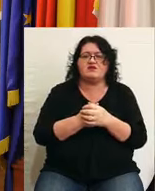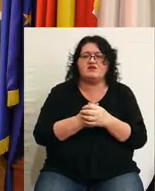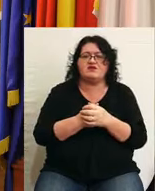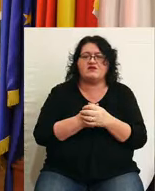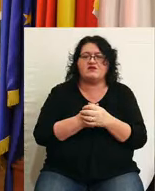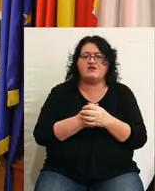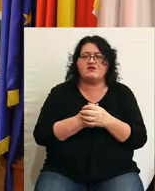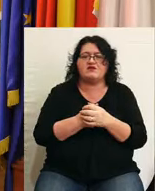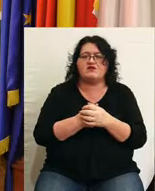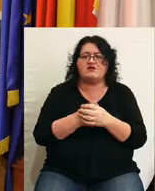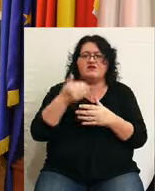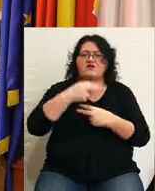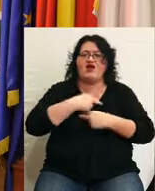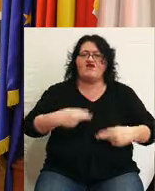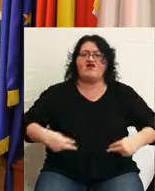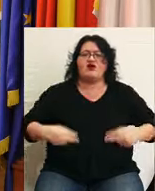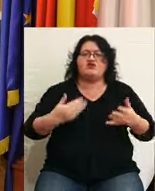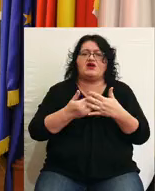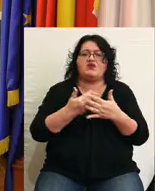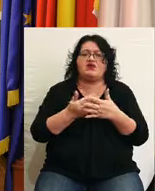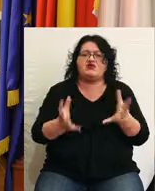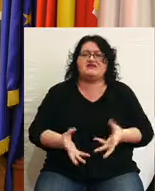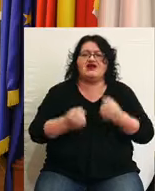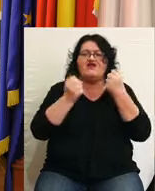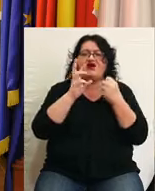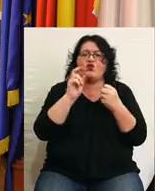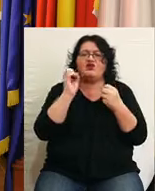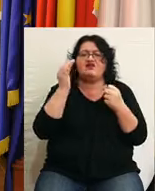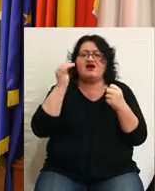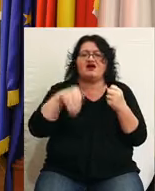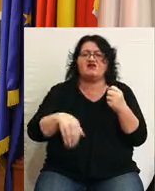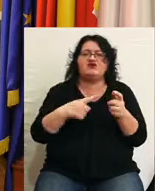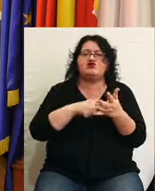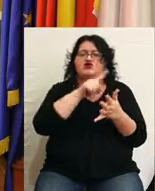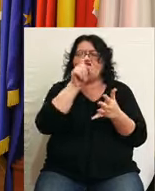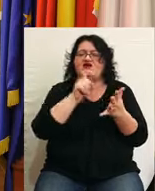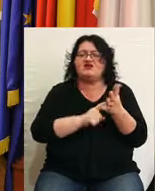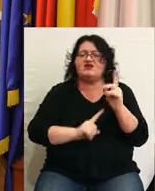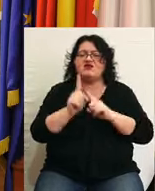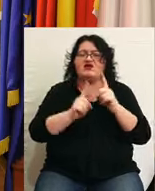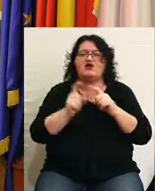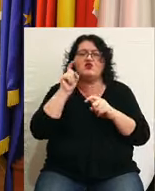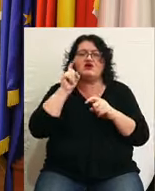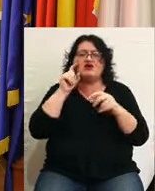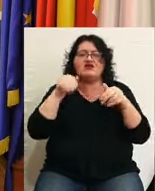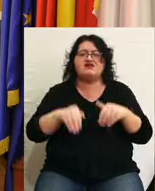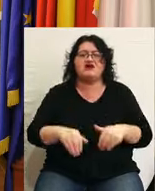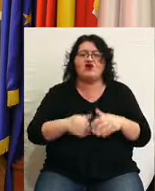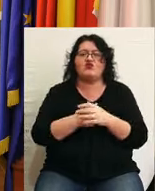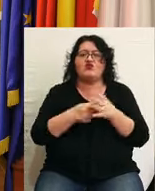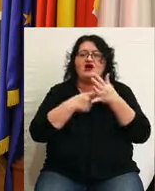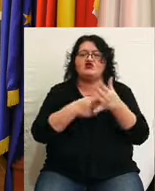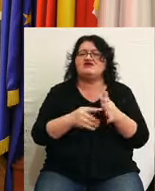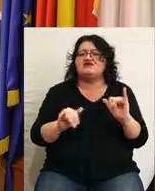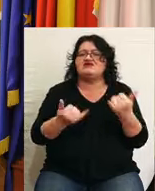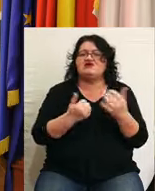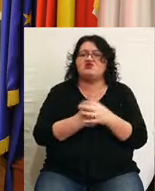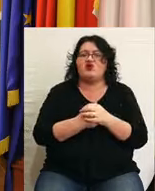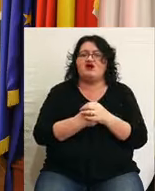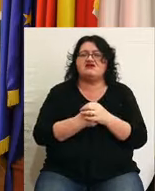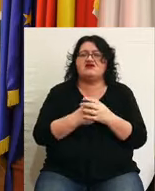acea firmă de avocatură pentru salvarea Colterm. Și vă întreb dacă nu considerați acum, în această situație, că era